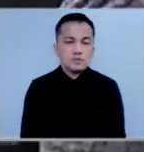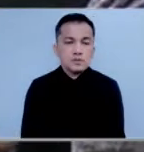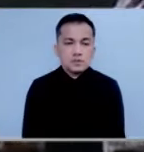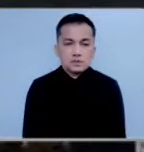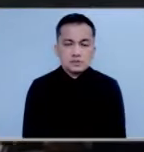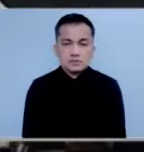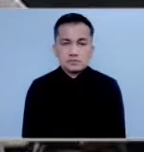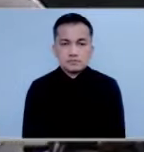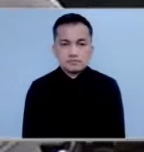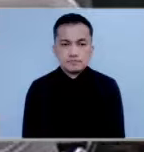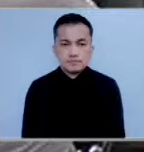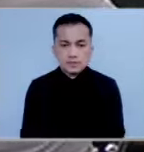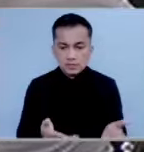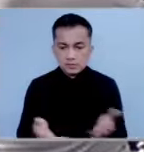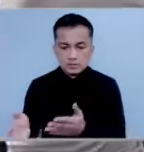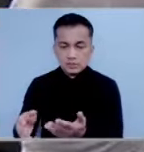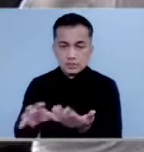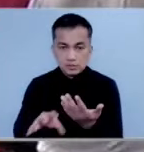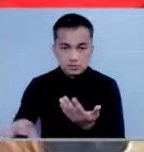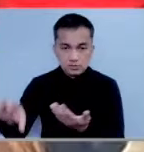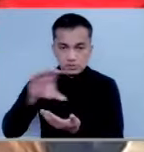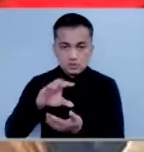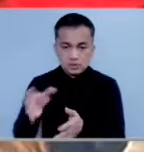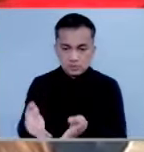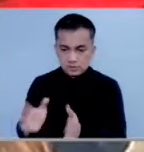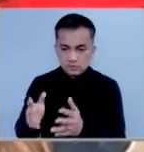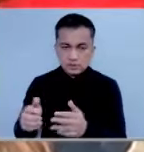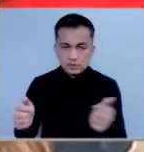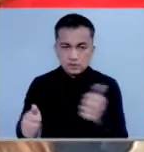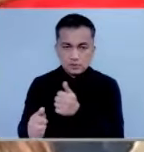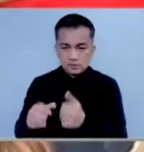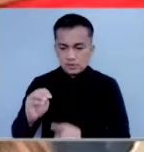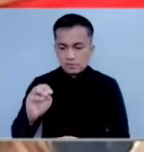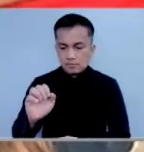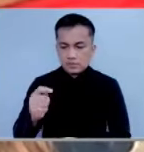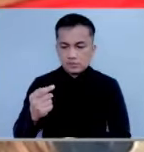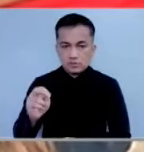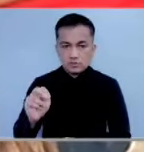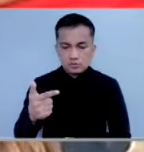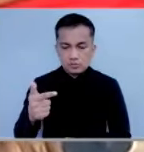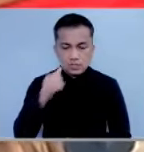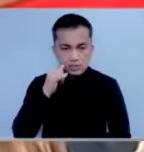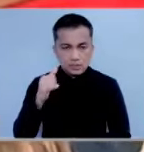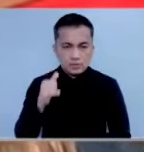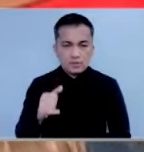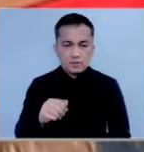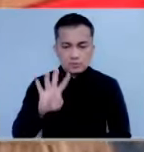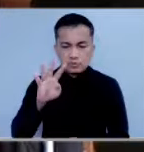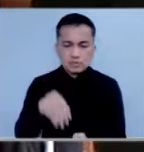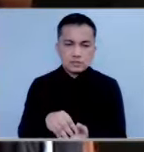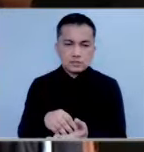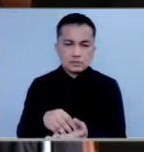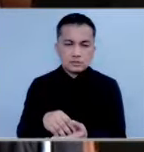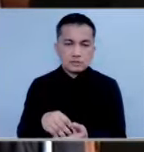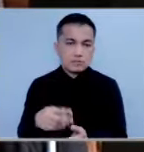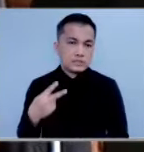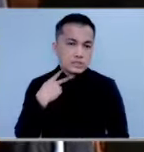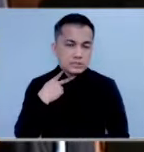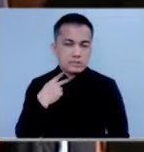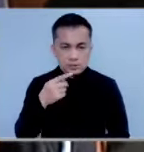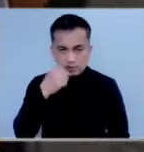Sa Sorsogon naman, pinahintulutan na ang biyahe sa Matlong Port kagabi. Umabot sa 4,000 ang na-stranded na pasahero dahil sa